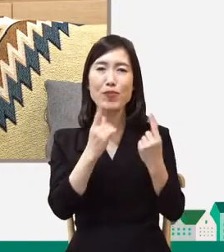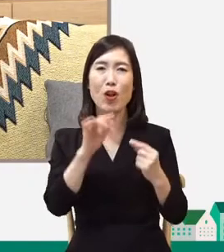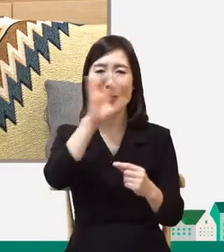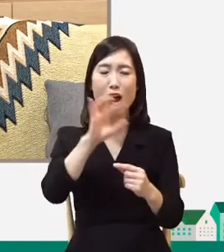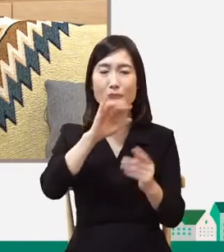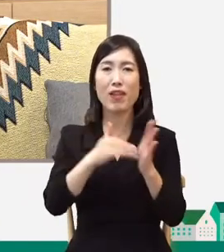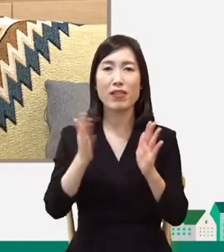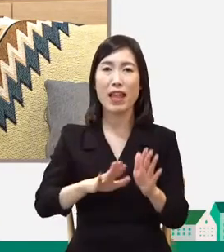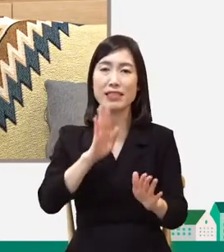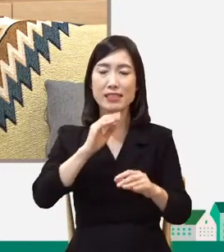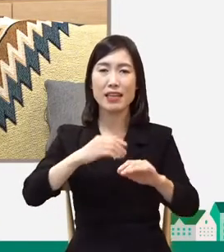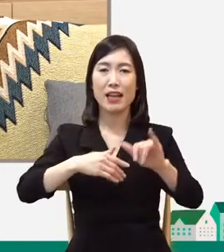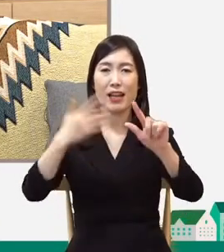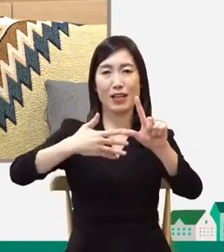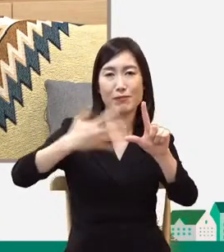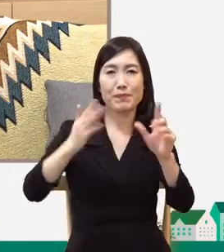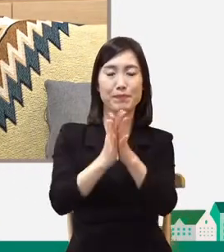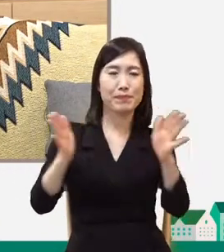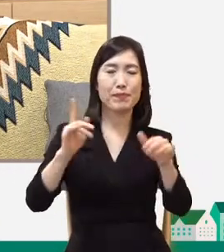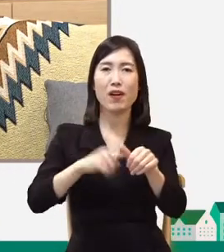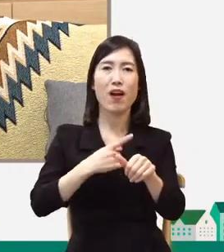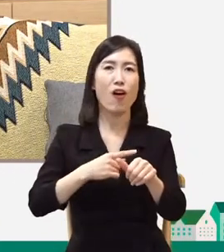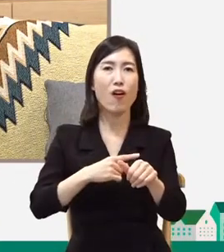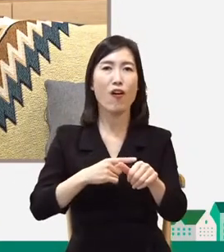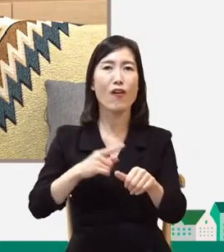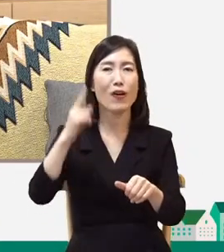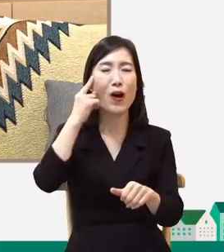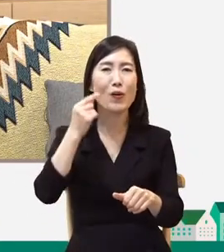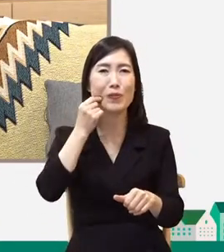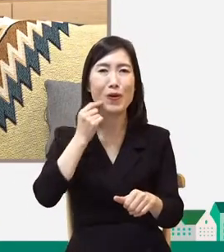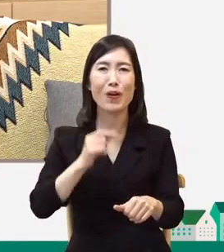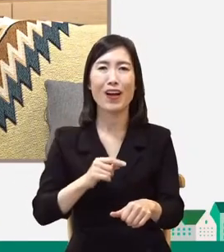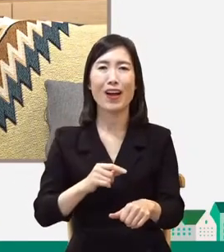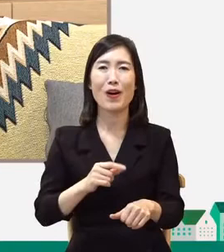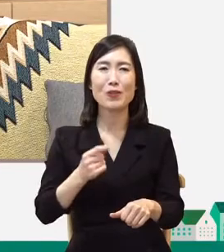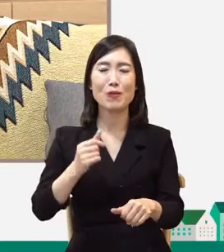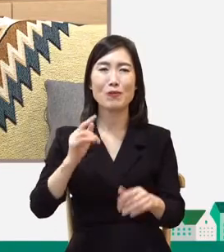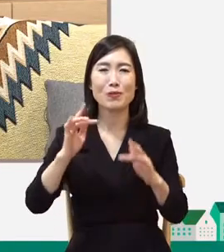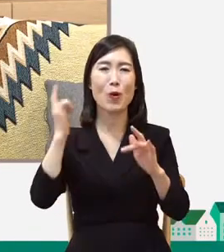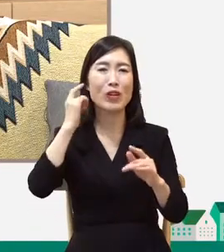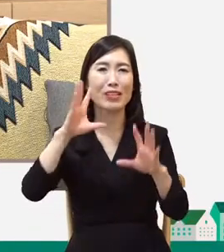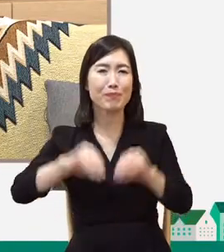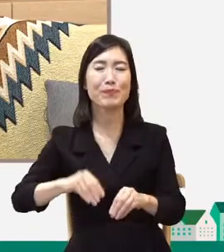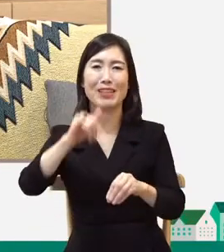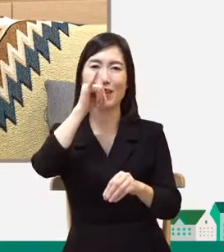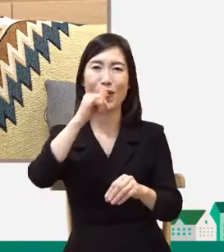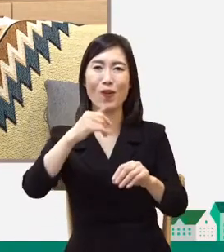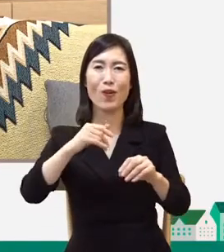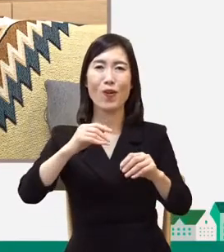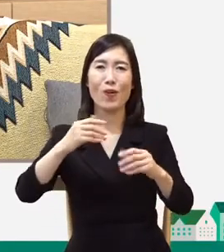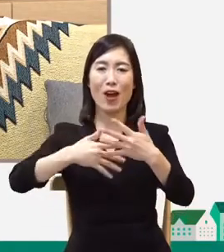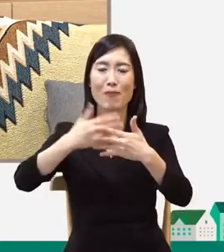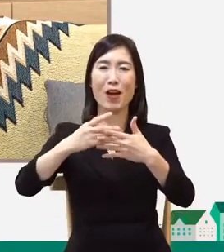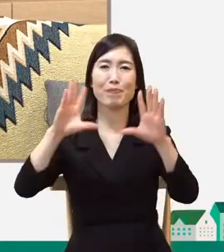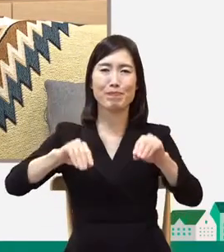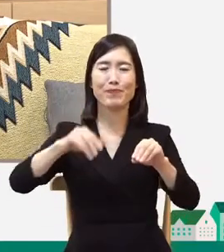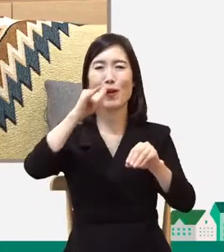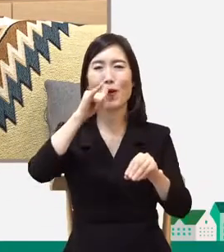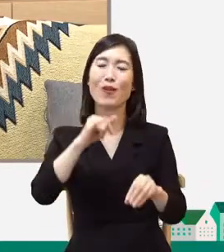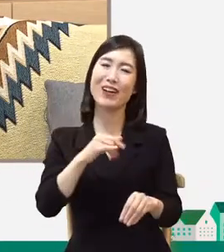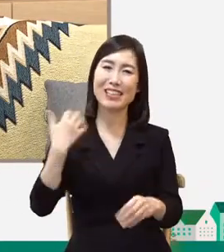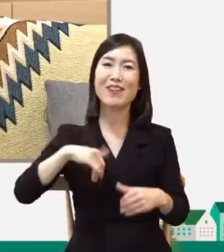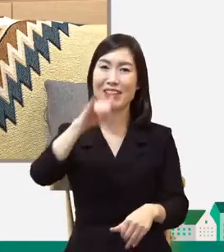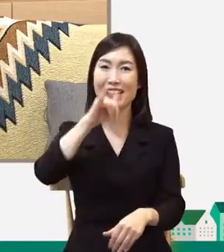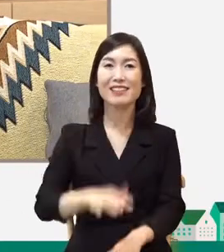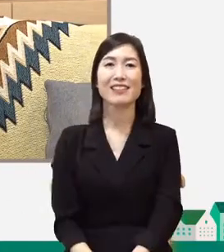와보니까 여러 가지 우리가 뭘 원치 않는 그러나 재미있는 상황들이 발생하는 것 같아요. 정말 감사합니다.